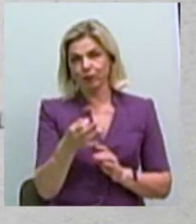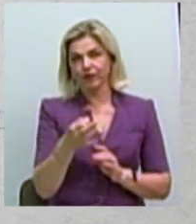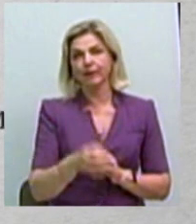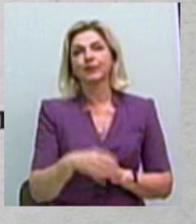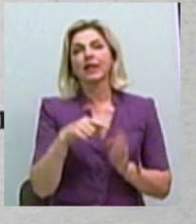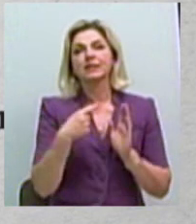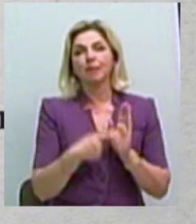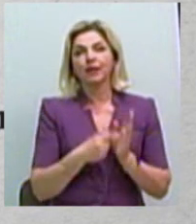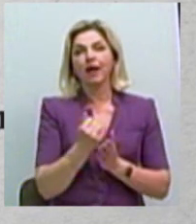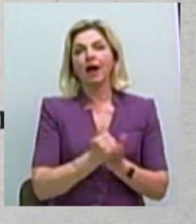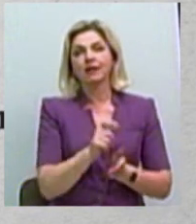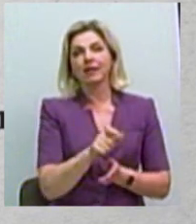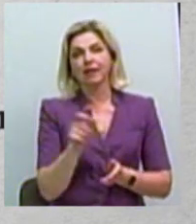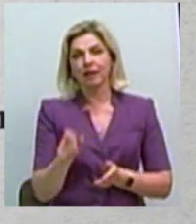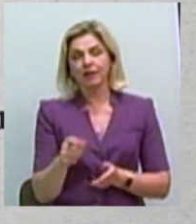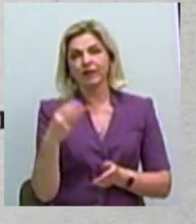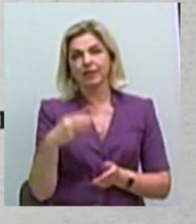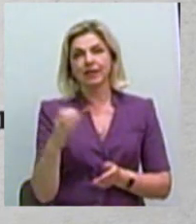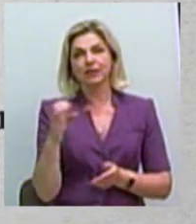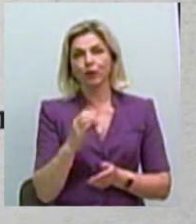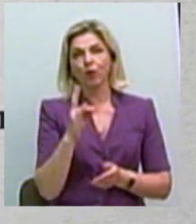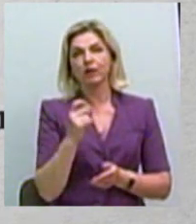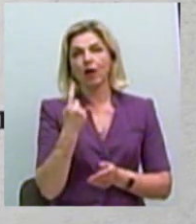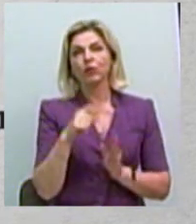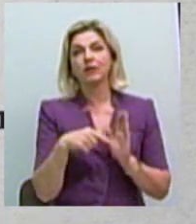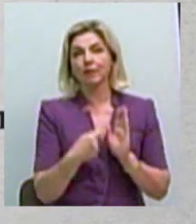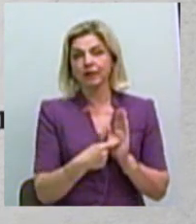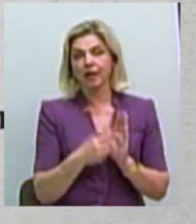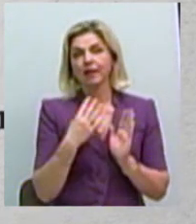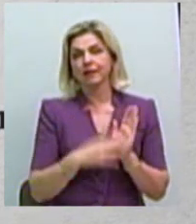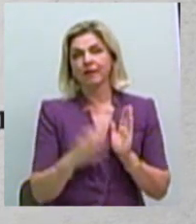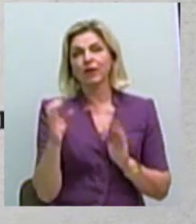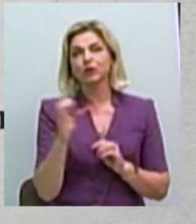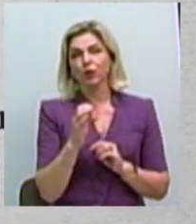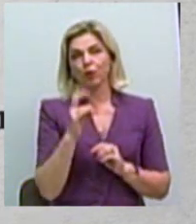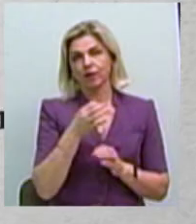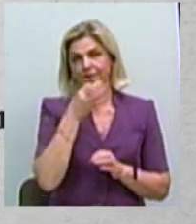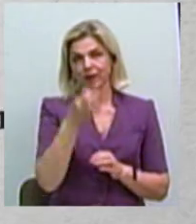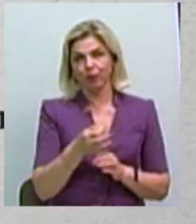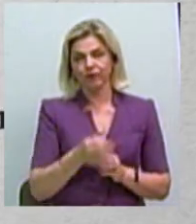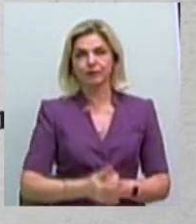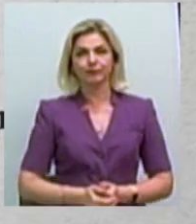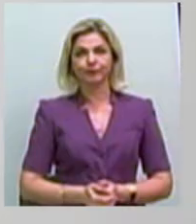Запитання кандидатів. 30 секунд на запитання, 90 секунд на